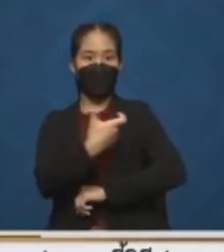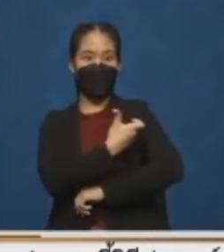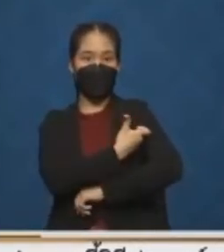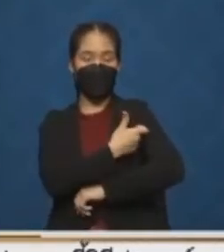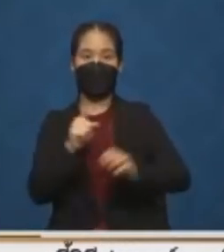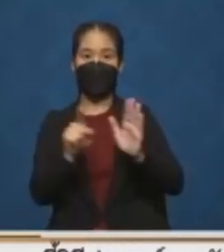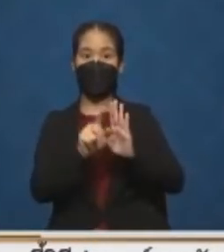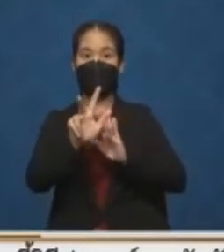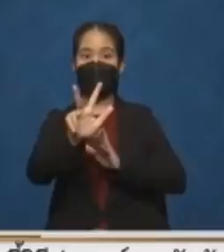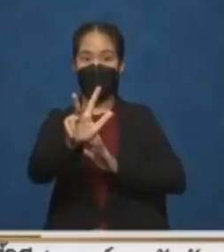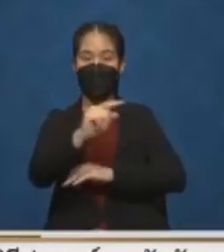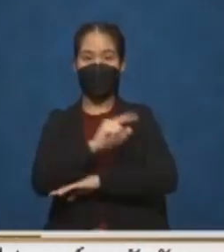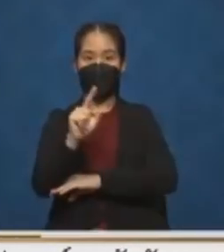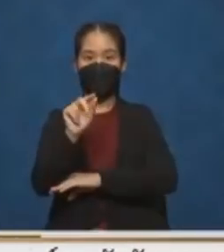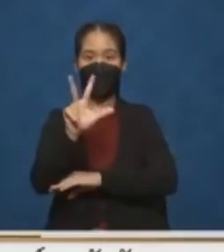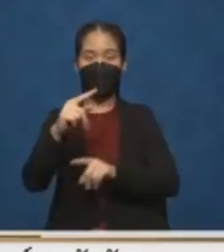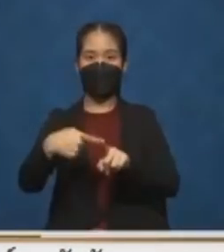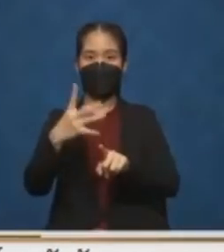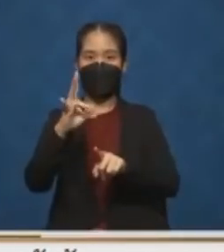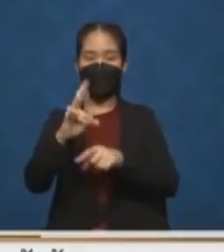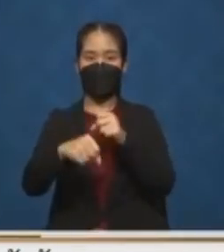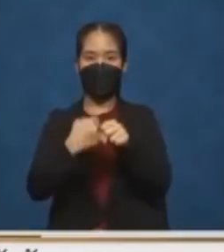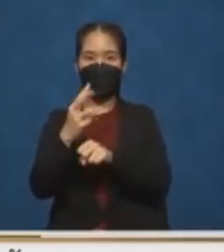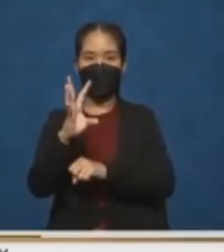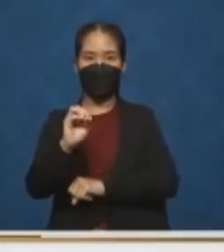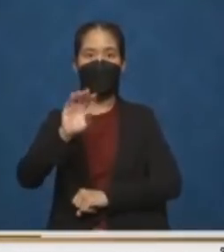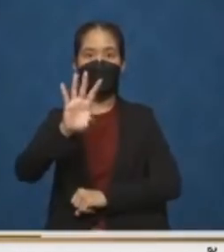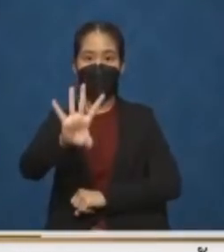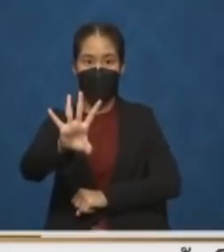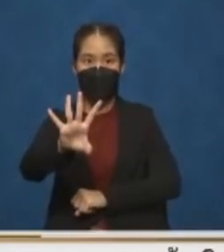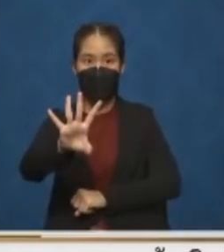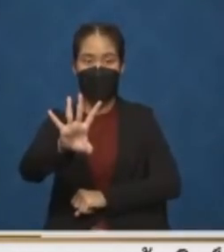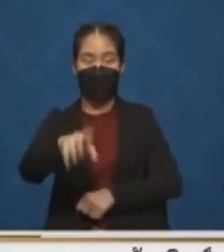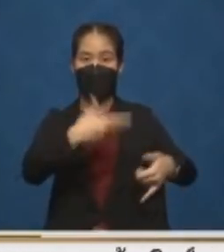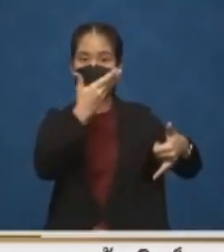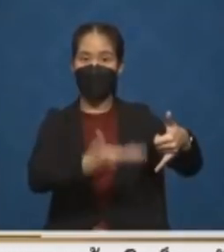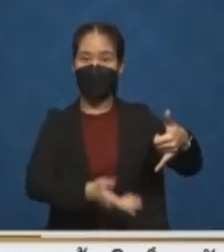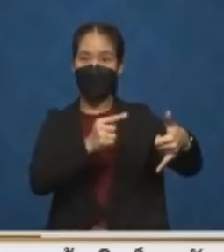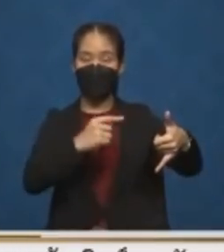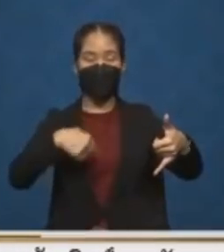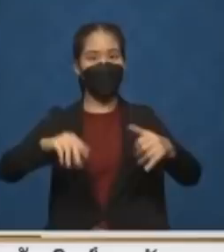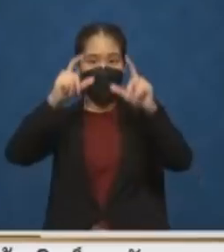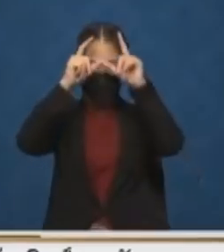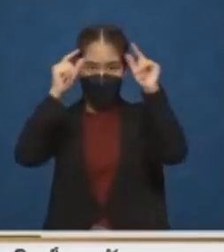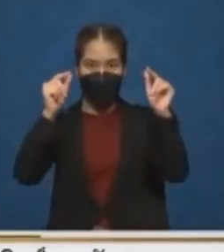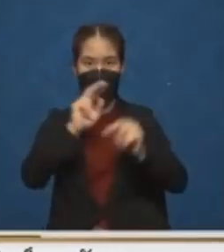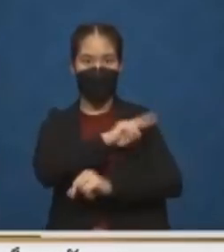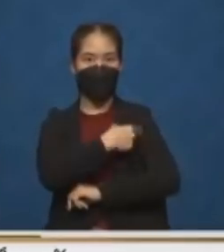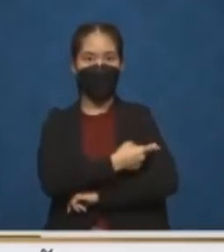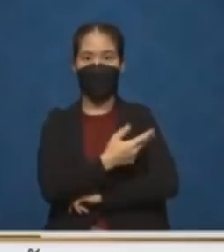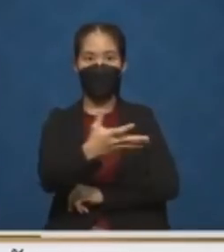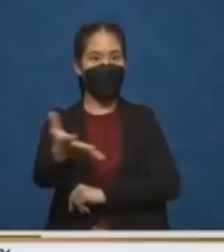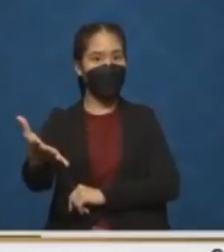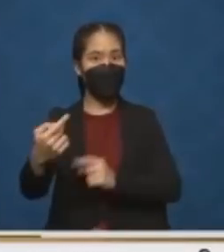เมื่อวนที่ 23 กระดักฎาคม 2,164ไม่ได้เป็บุคลากรทางการแพทย์เพีงแต่อ้